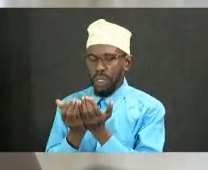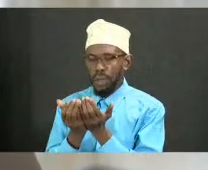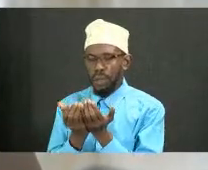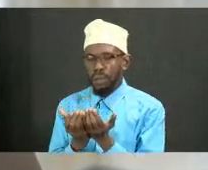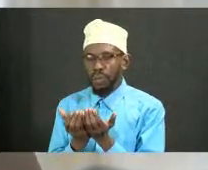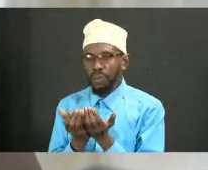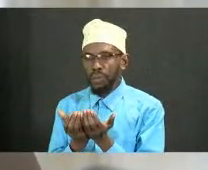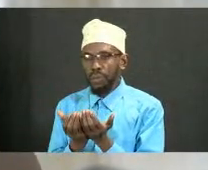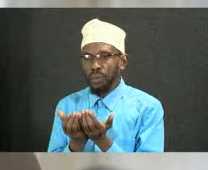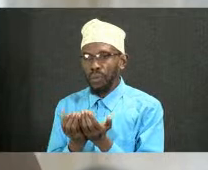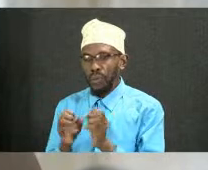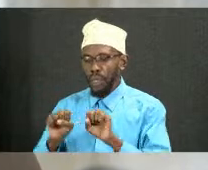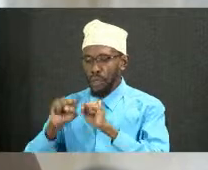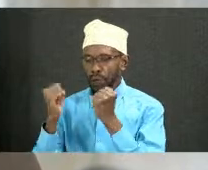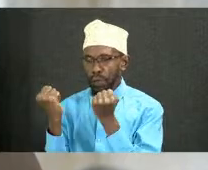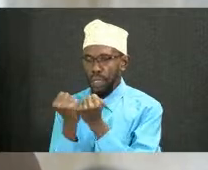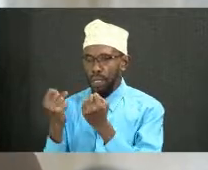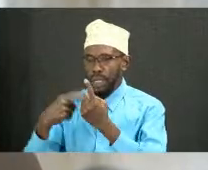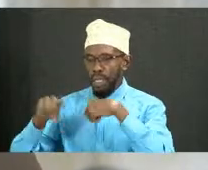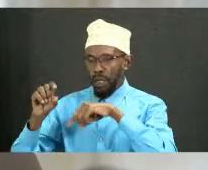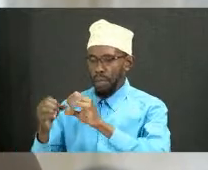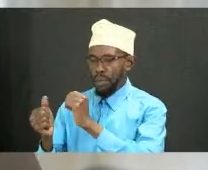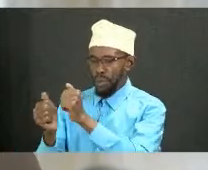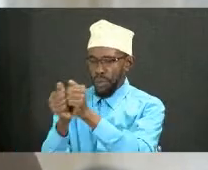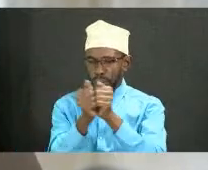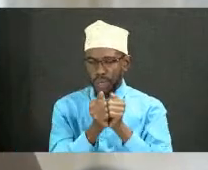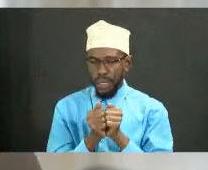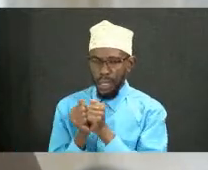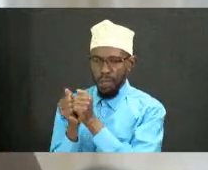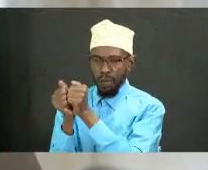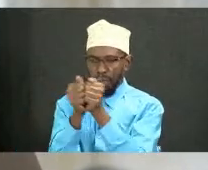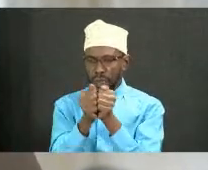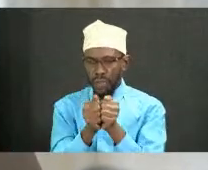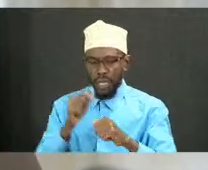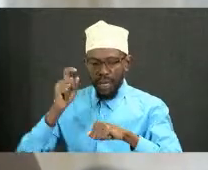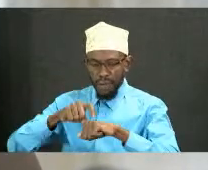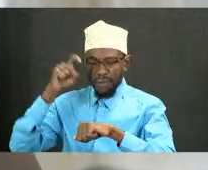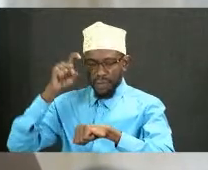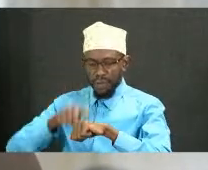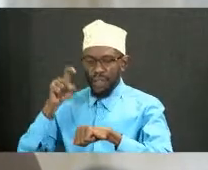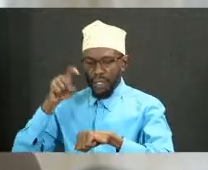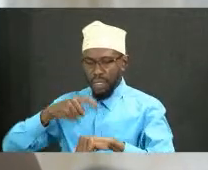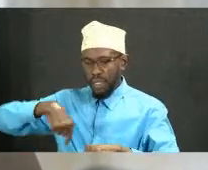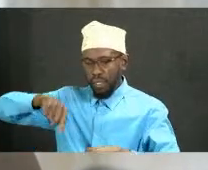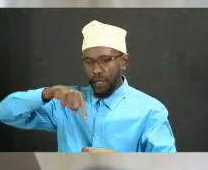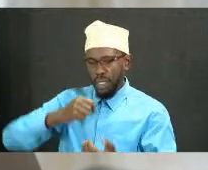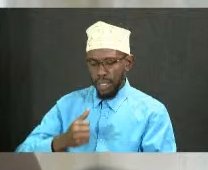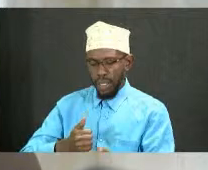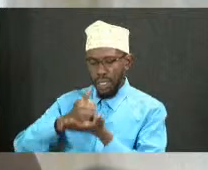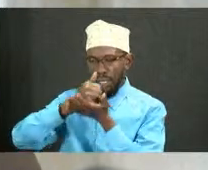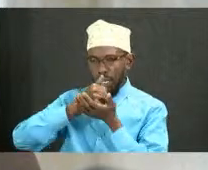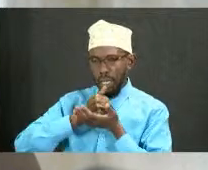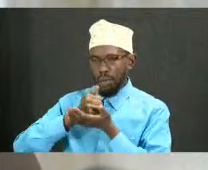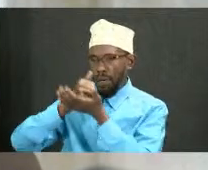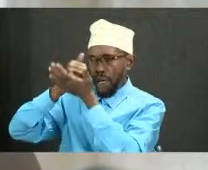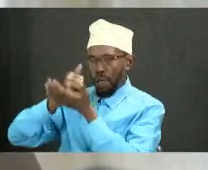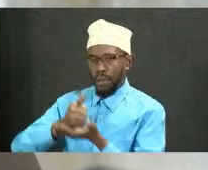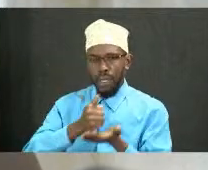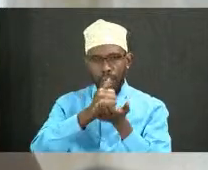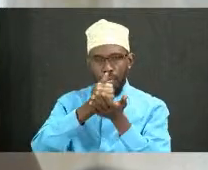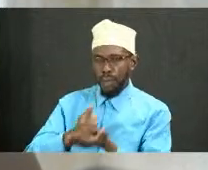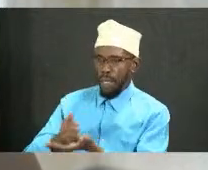ni mujitama yetu kukuja pamoja na kujua hivi ndivyo tumeathirika na hivi ndivyo naweza jisaidia na naweza